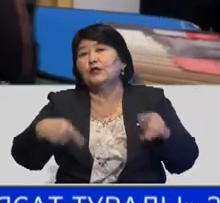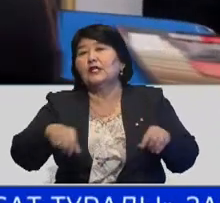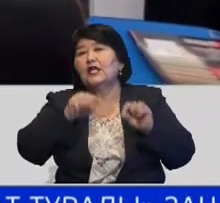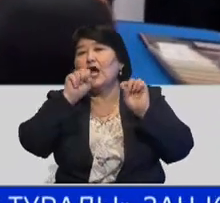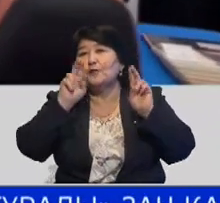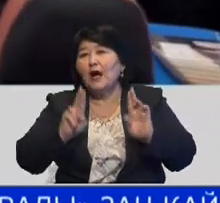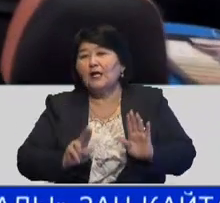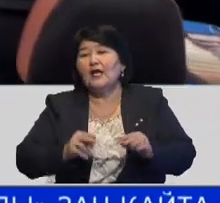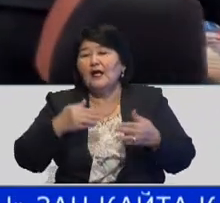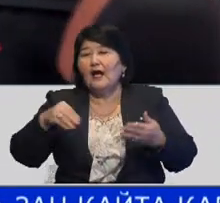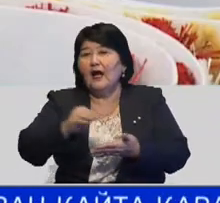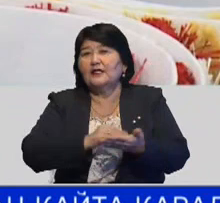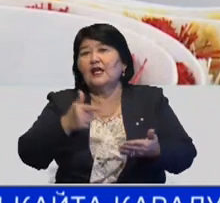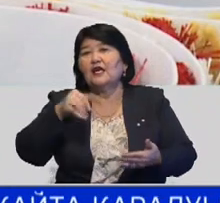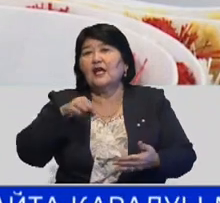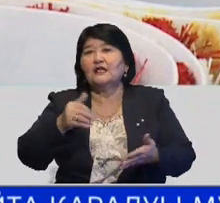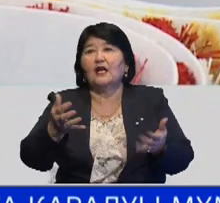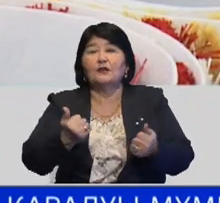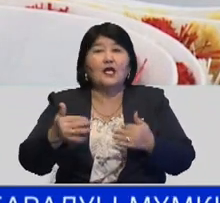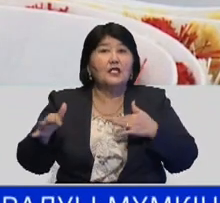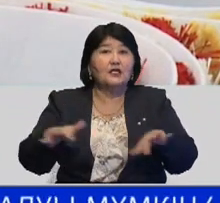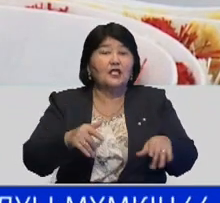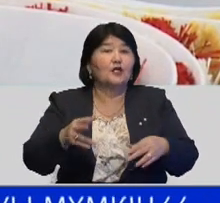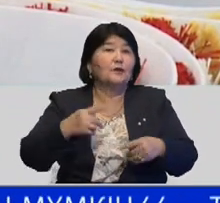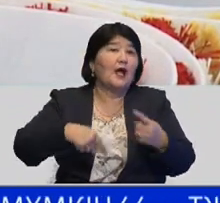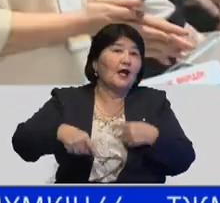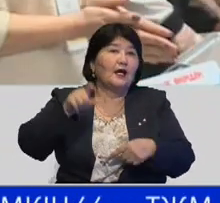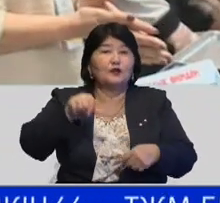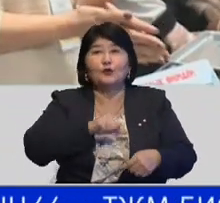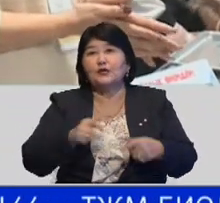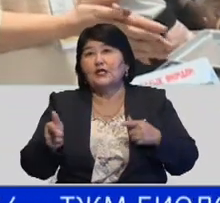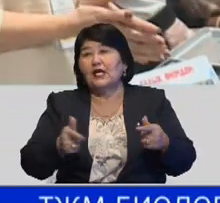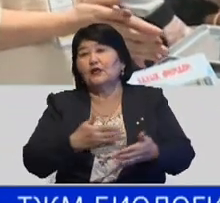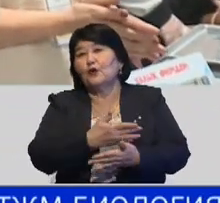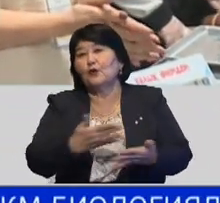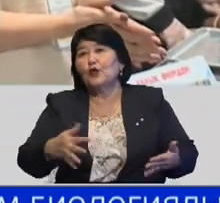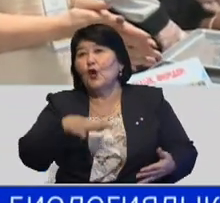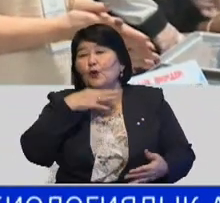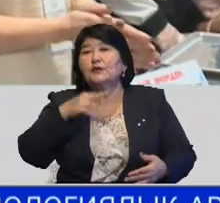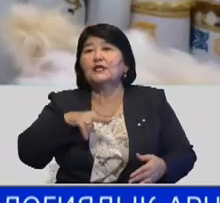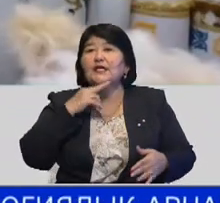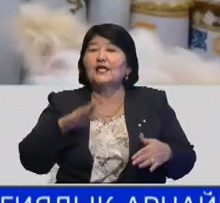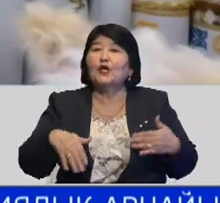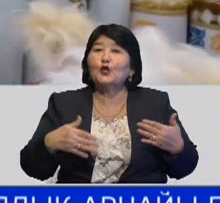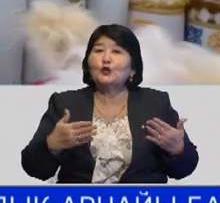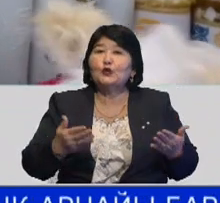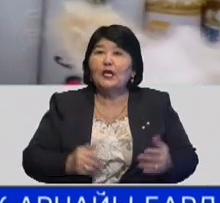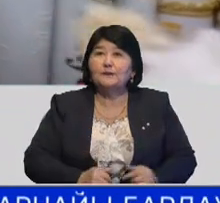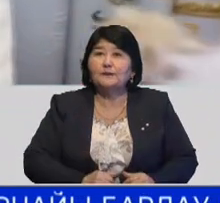арқылы қайтарымсыз грантқа қол жеткізді. Шара барысында кәсібиелері өздері дайындаған өнімдерін көпшілік назарына ұсынды.